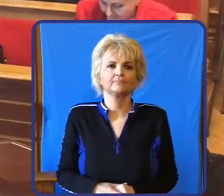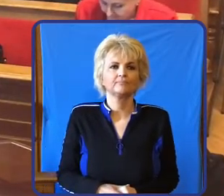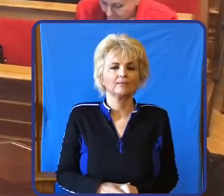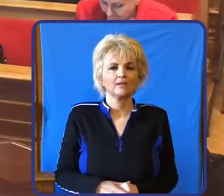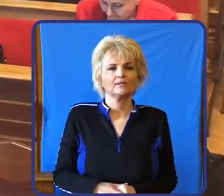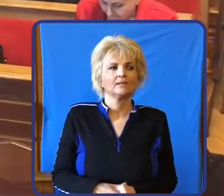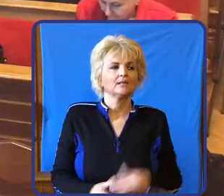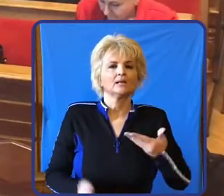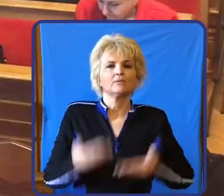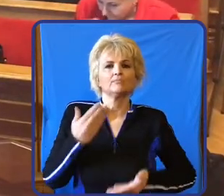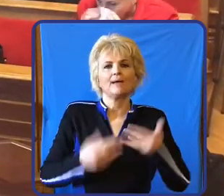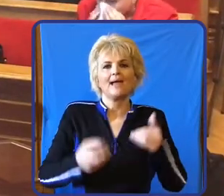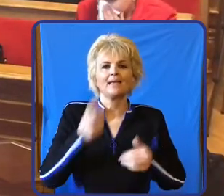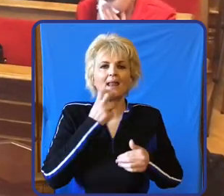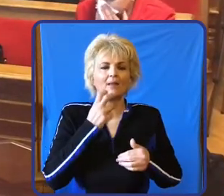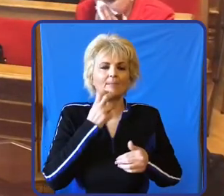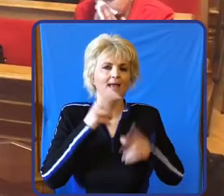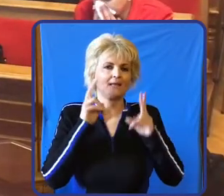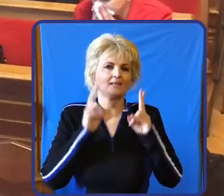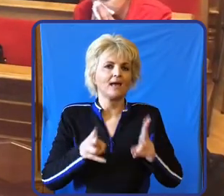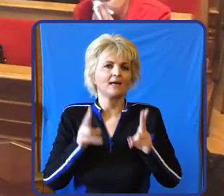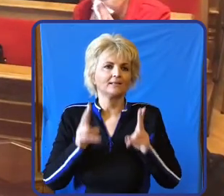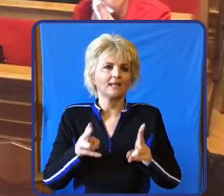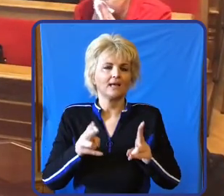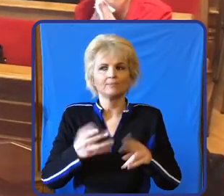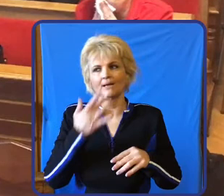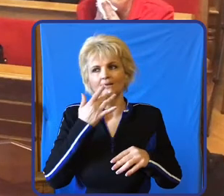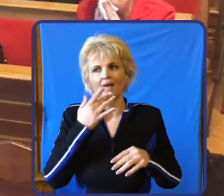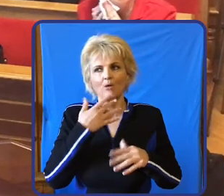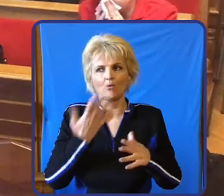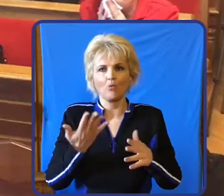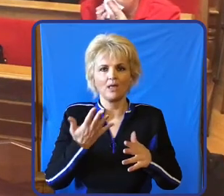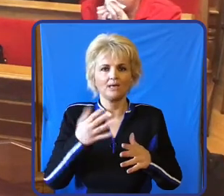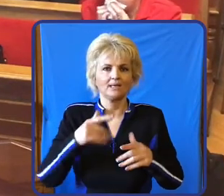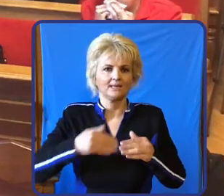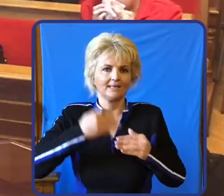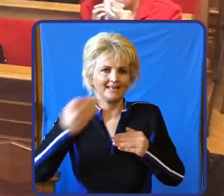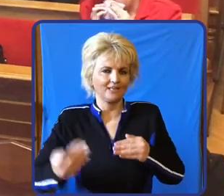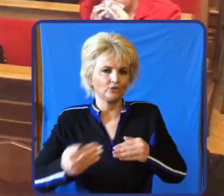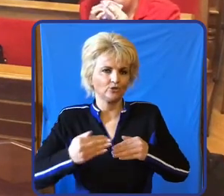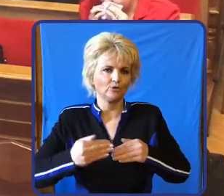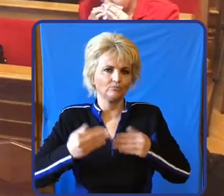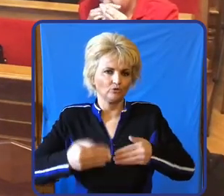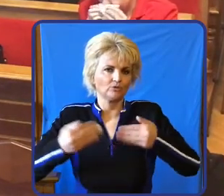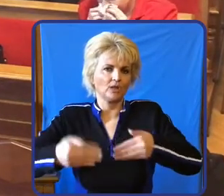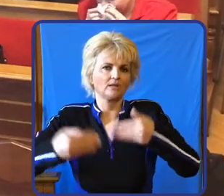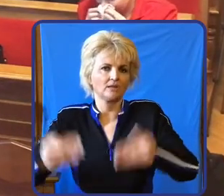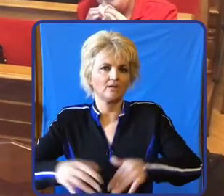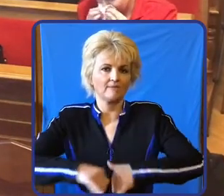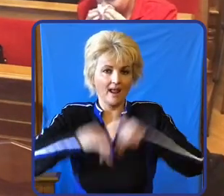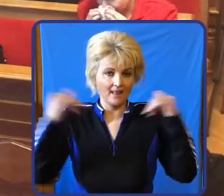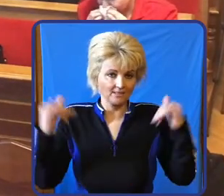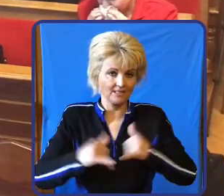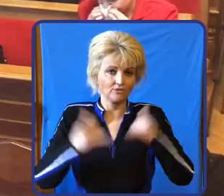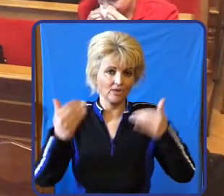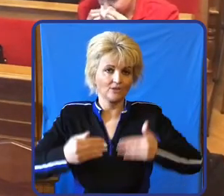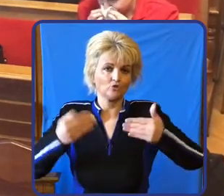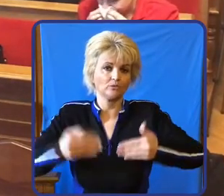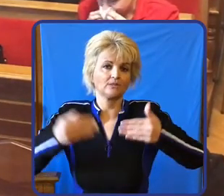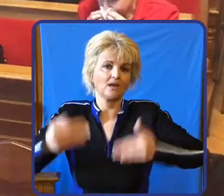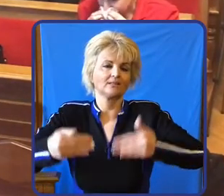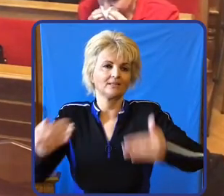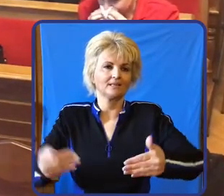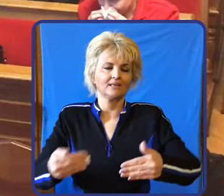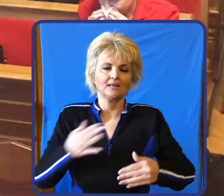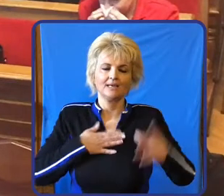mely elemeket lehetne mondjuk későbbiekre tolni a fejlesztések tekintetében.